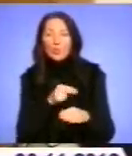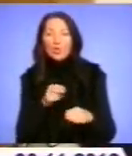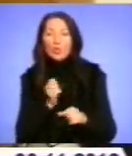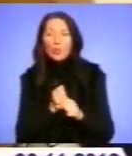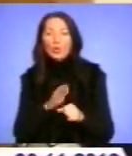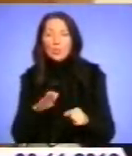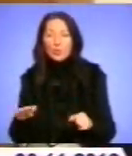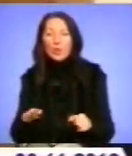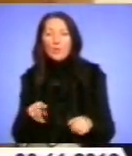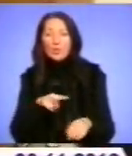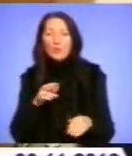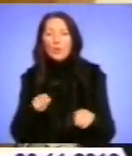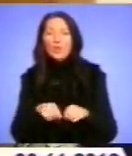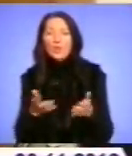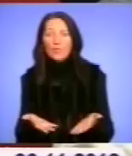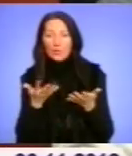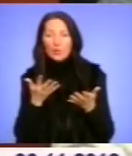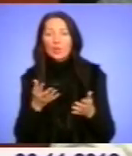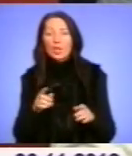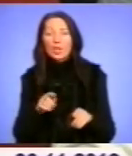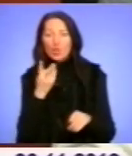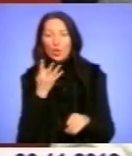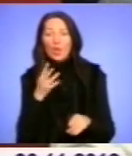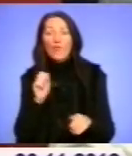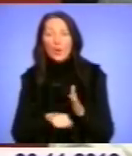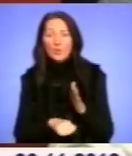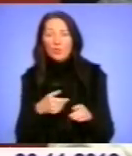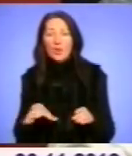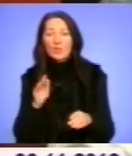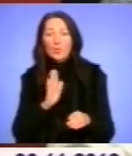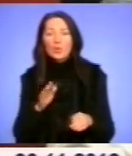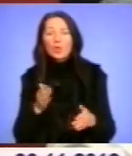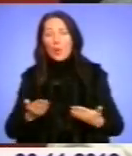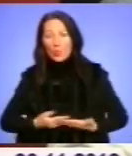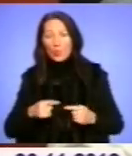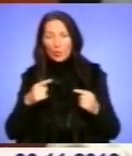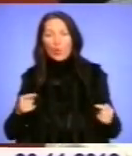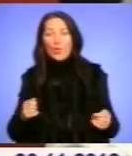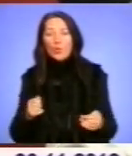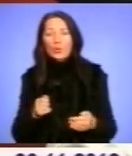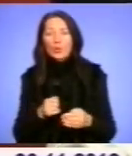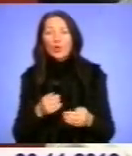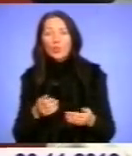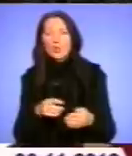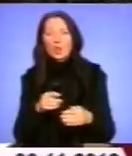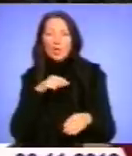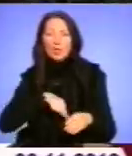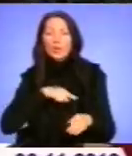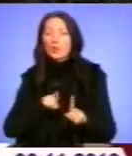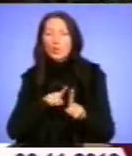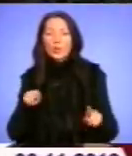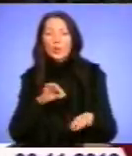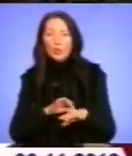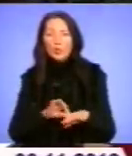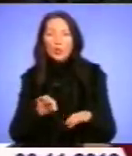розкрили 4 вбивства. Усі вони сталися на побутовому ґрунті і характеризувалися особливою жорстокістю. Віктор Сак пояснив це тим, що